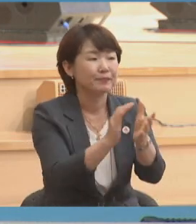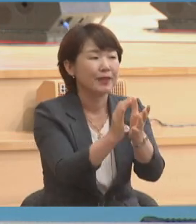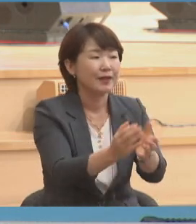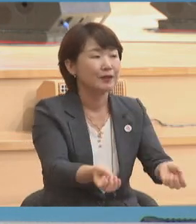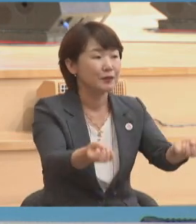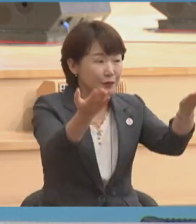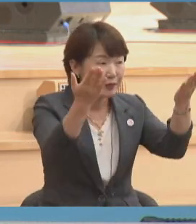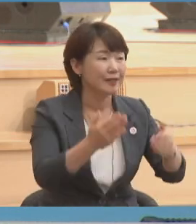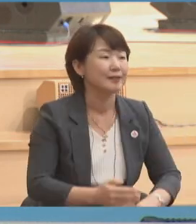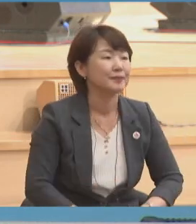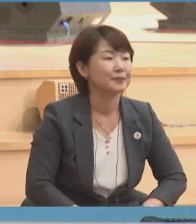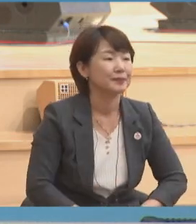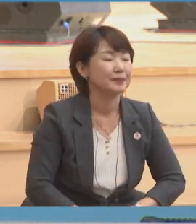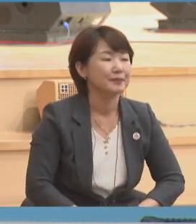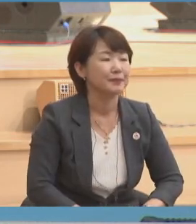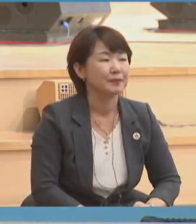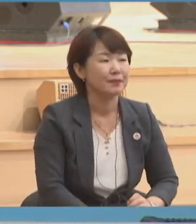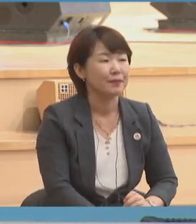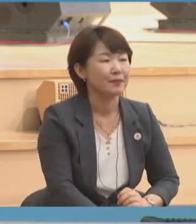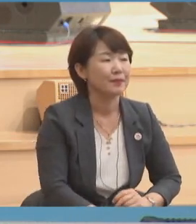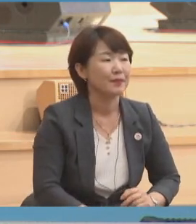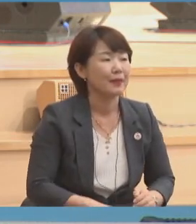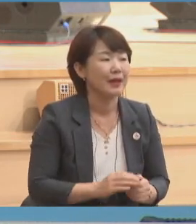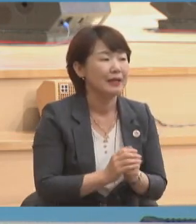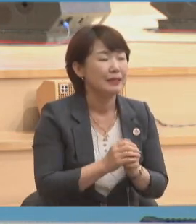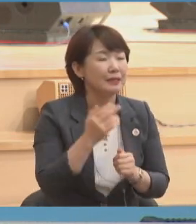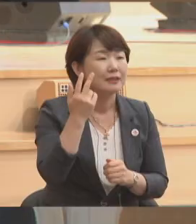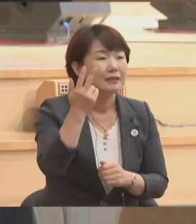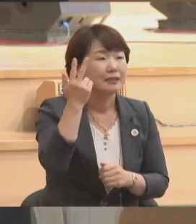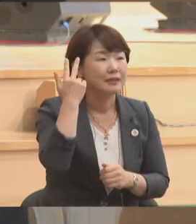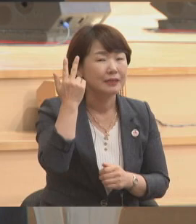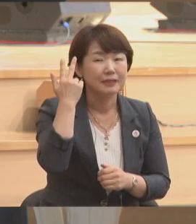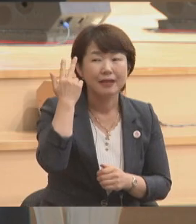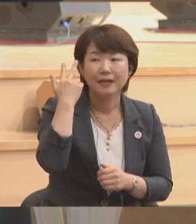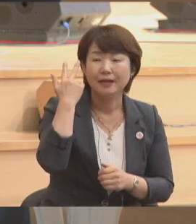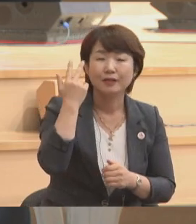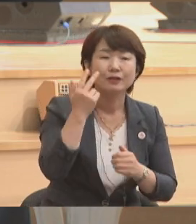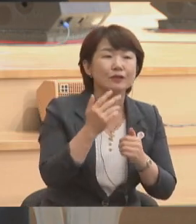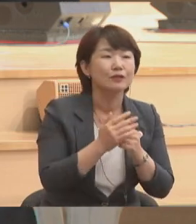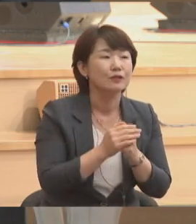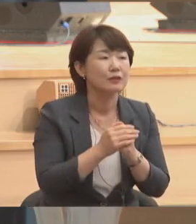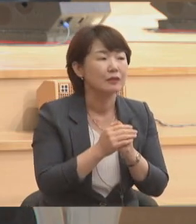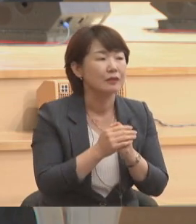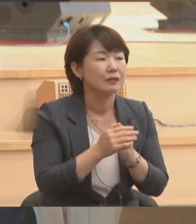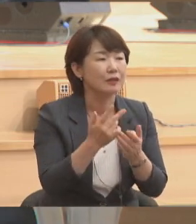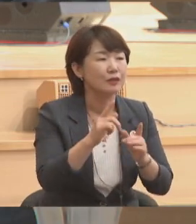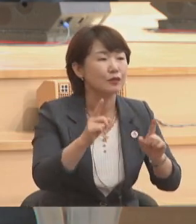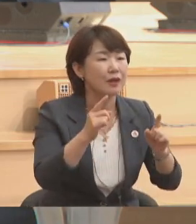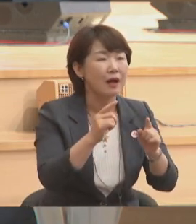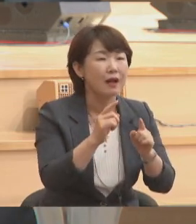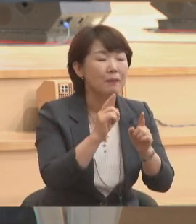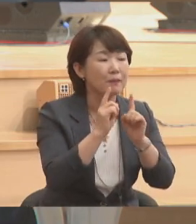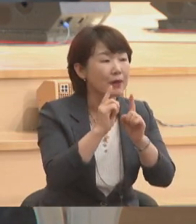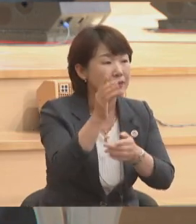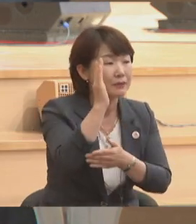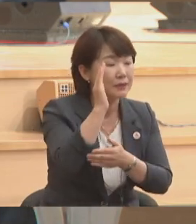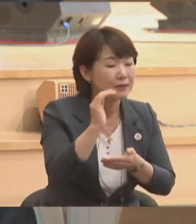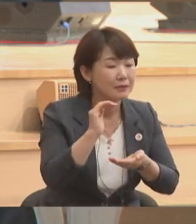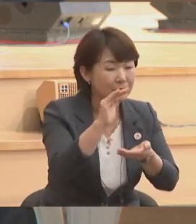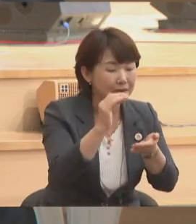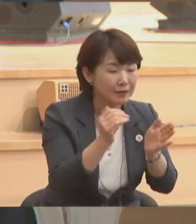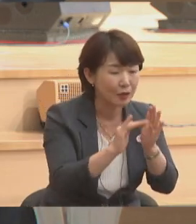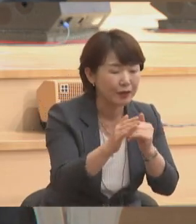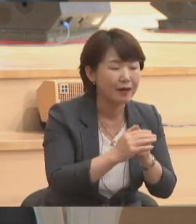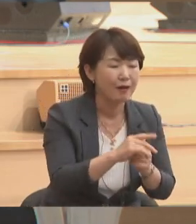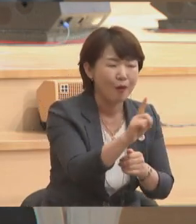할렐루야. 아멘. 할렐루야. 아멘. 여러분, 지난주에나 제가 메시지를 마치고 나니까 어떤 성도님이 그래요. 목사님, 와,